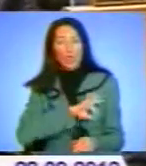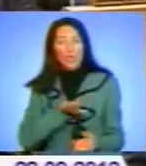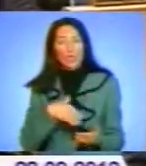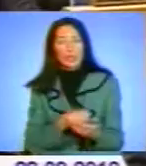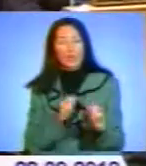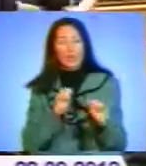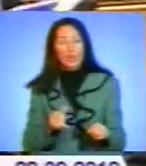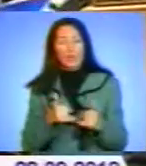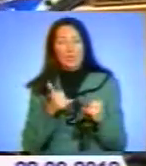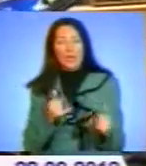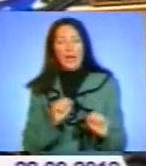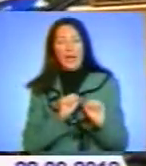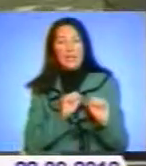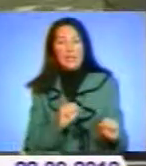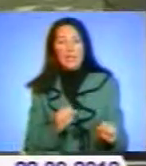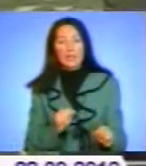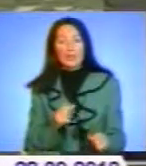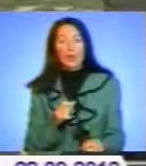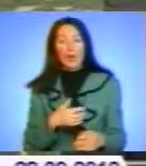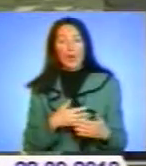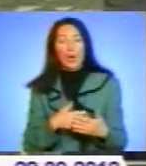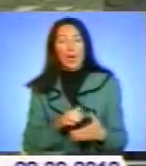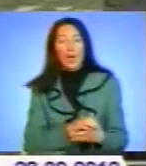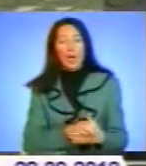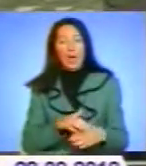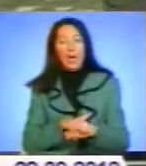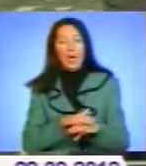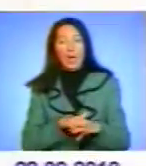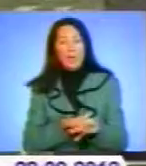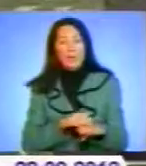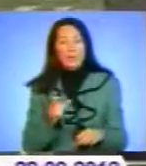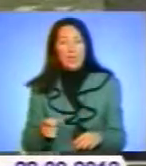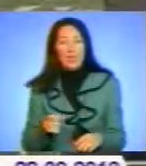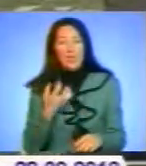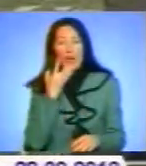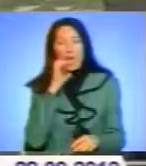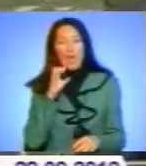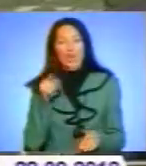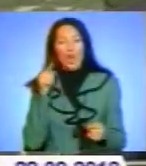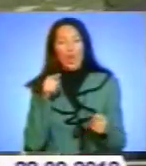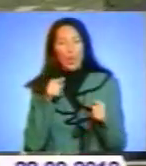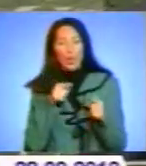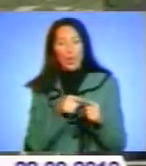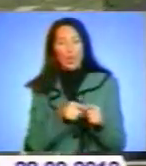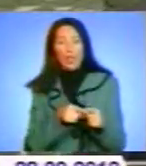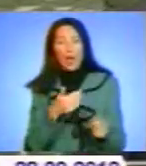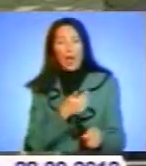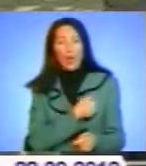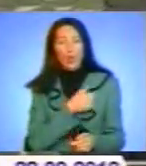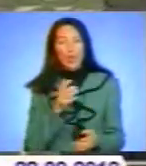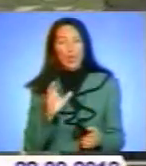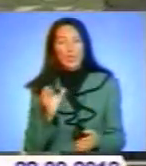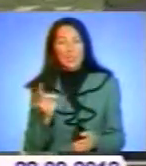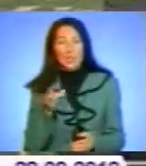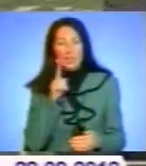для захисту цивільного населення в гарячих точках. Я хочу ще раз запевнити вас у